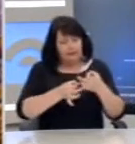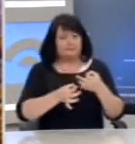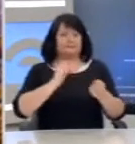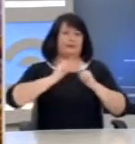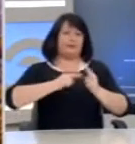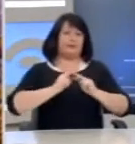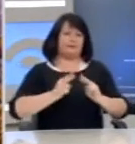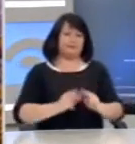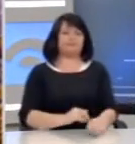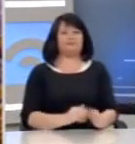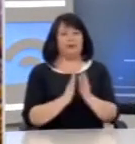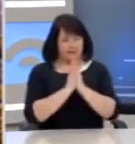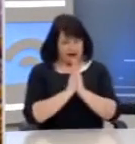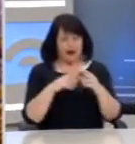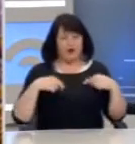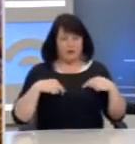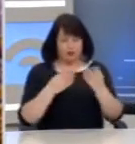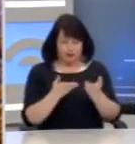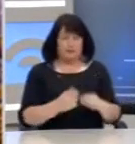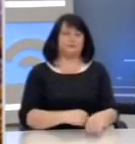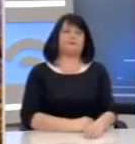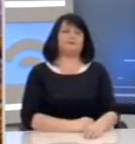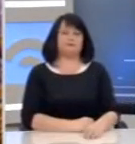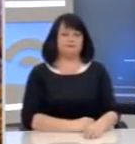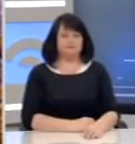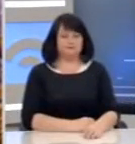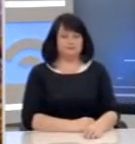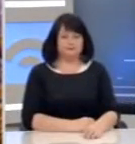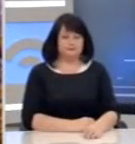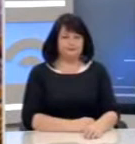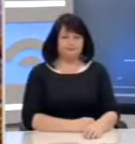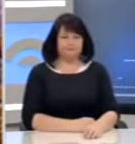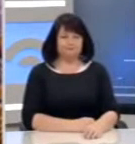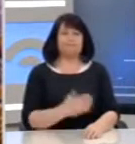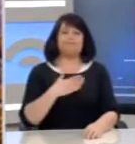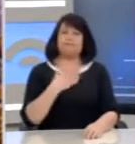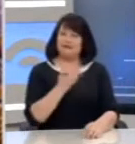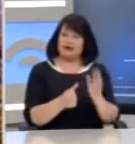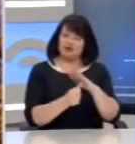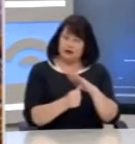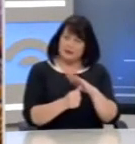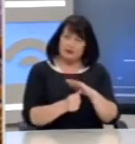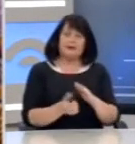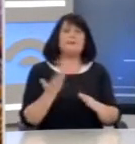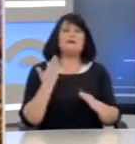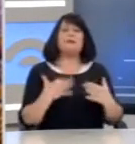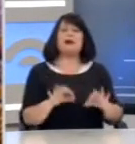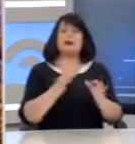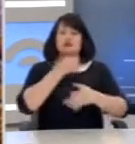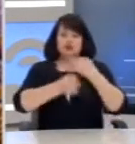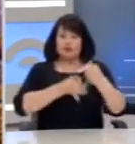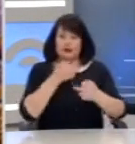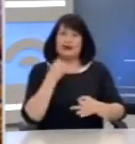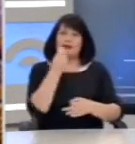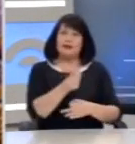Παρακαλώ, κύριε Χουλιαράκη, έχετε το λόγο. Ευχαριστώ, κύριε Πρόεδρε. Πριν ξεκινήσω την ομιλία μου, καταθέτω